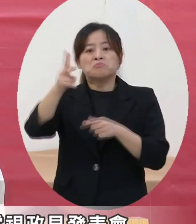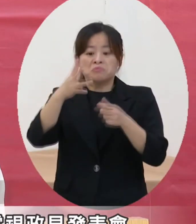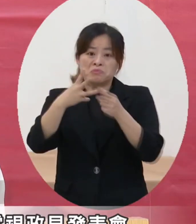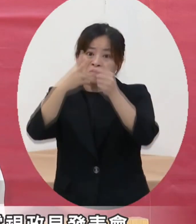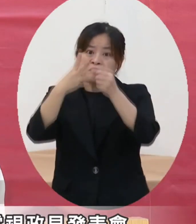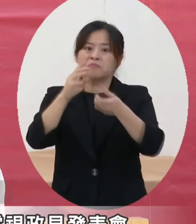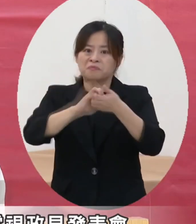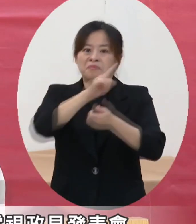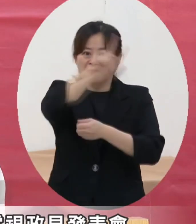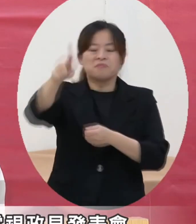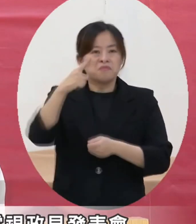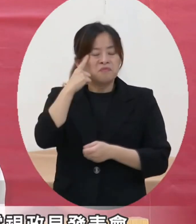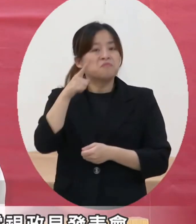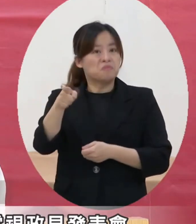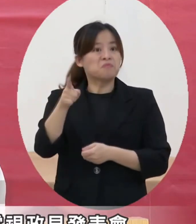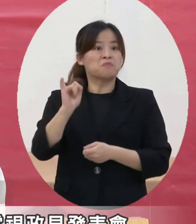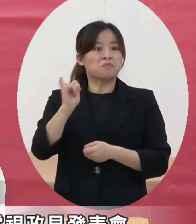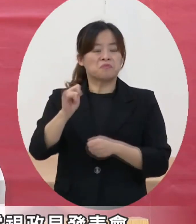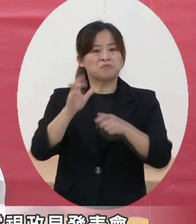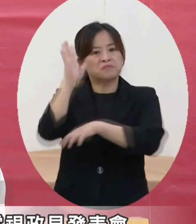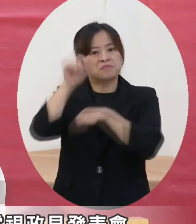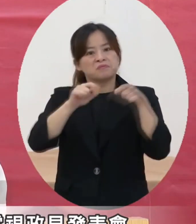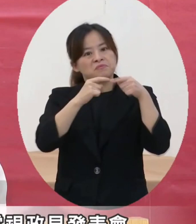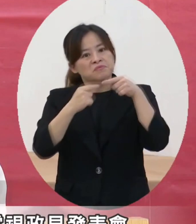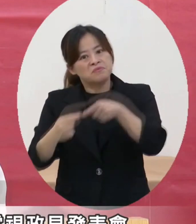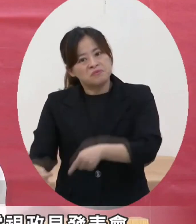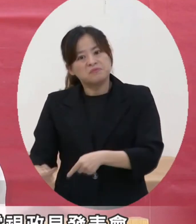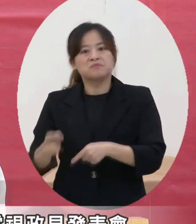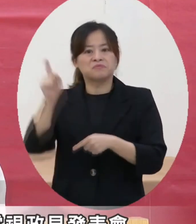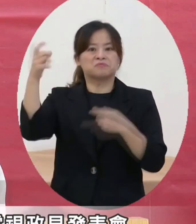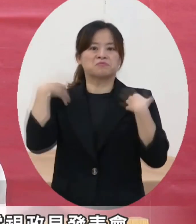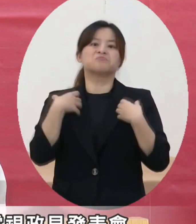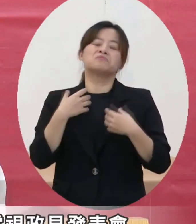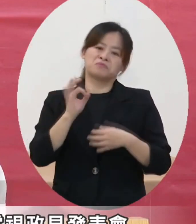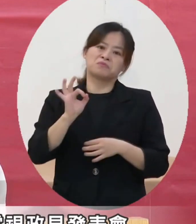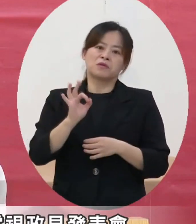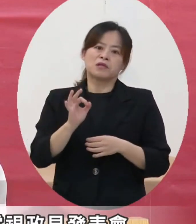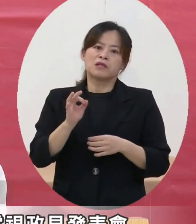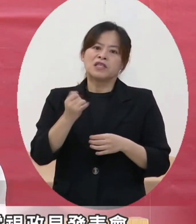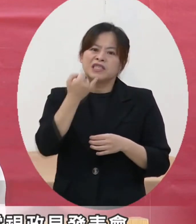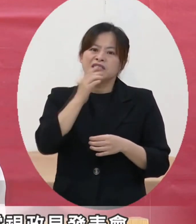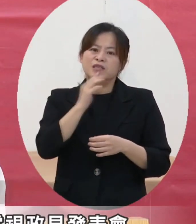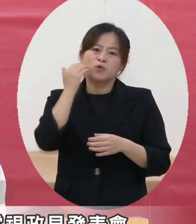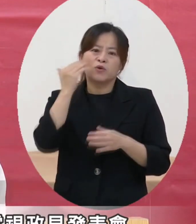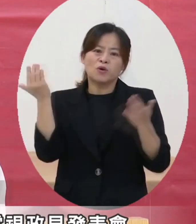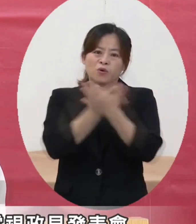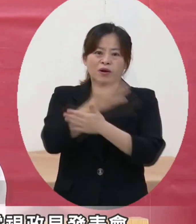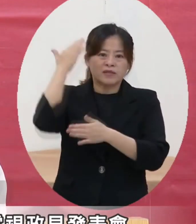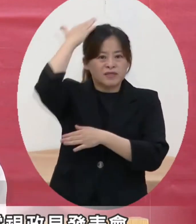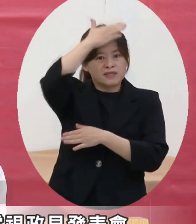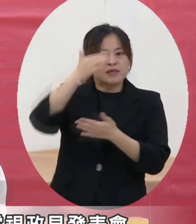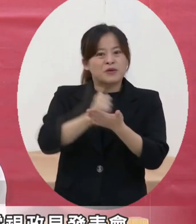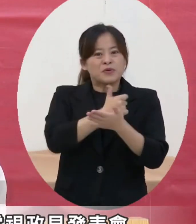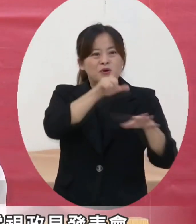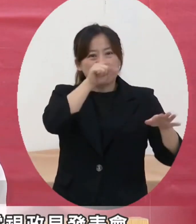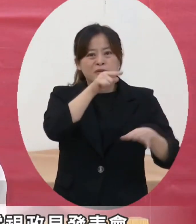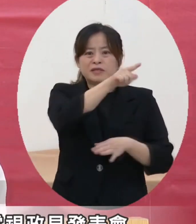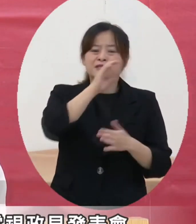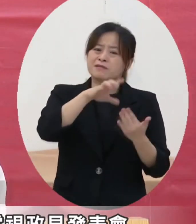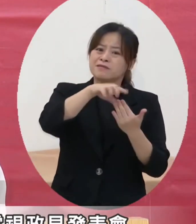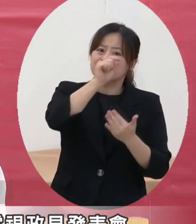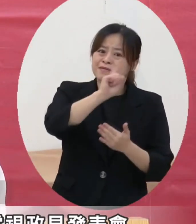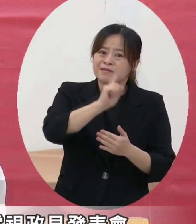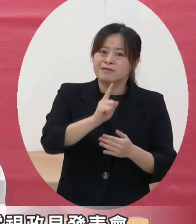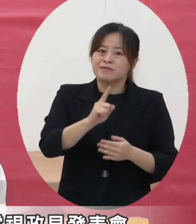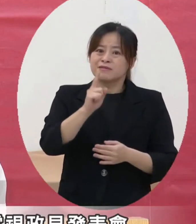也许大家能够觉得，这样的一个政策延续性由他来执行。但是到了运鹏的手上，运鹏到底是要选这